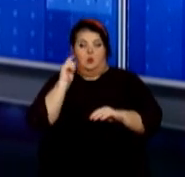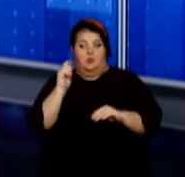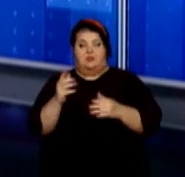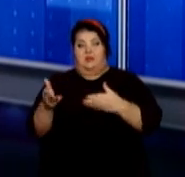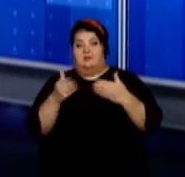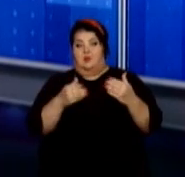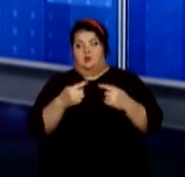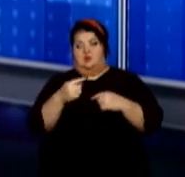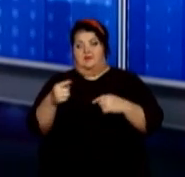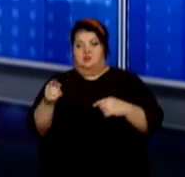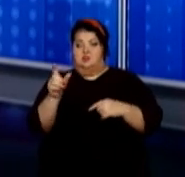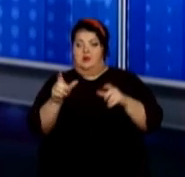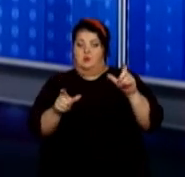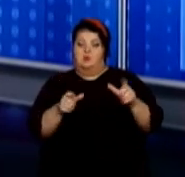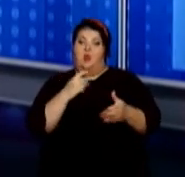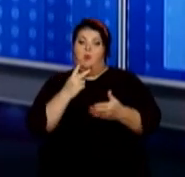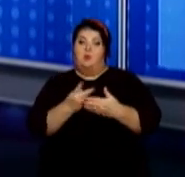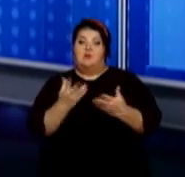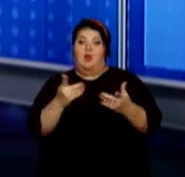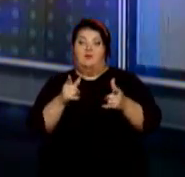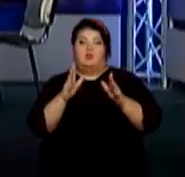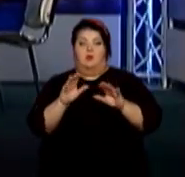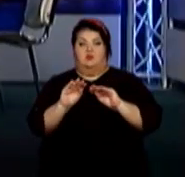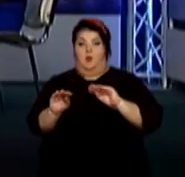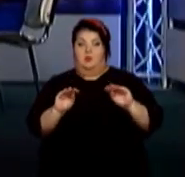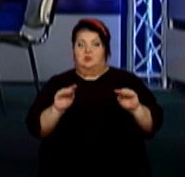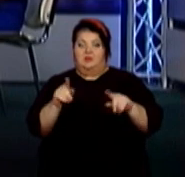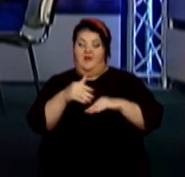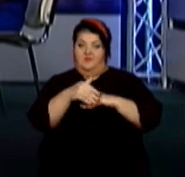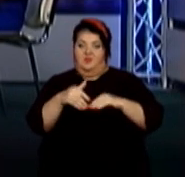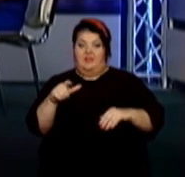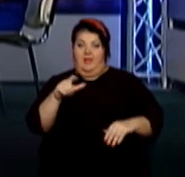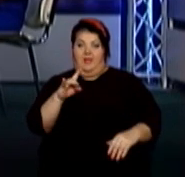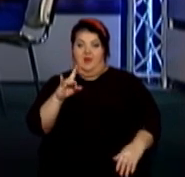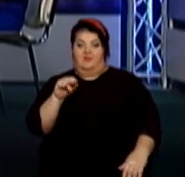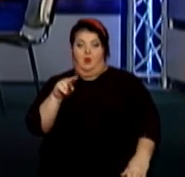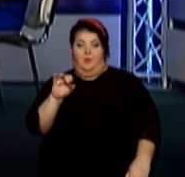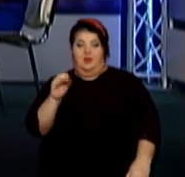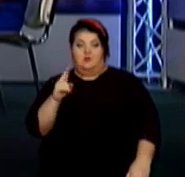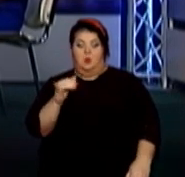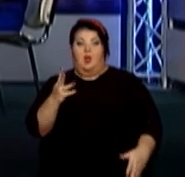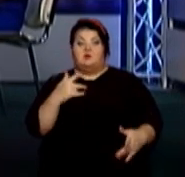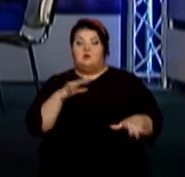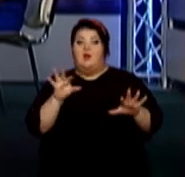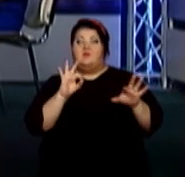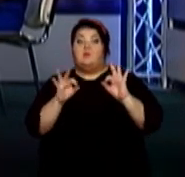інших людей на неї там подивитися, як вона буде облаштована. Це ви вулиці Європейську маєте вулиці на увазі? Європейську. А якщо нас відберуть, то коли